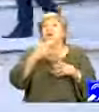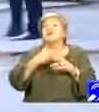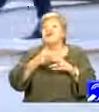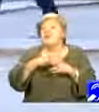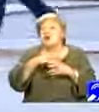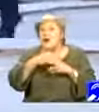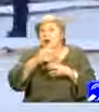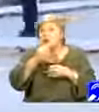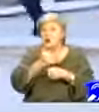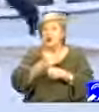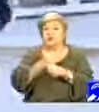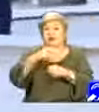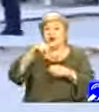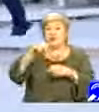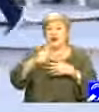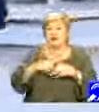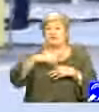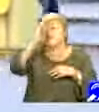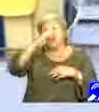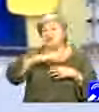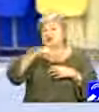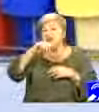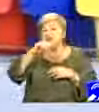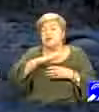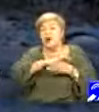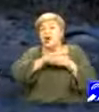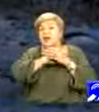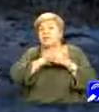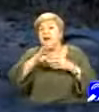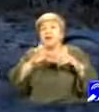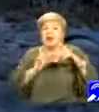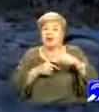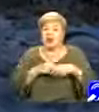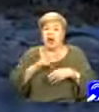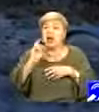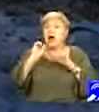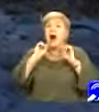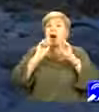urma turiștilor, în fiecare zi nisipul este plin de deșeuri aruncate la întâmplare.